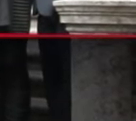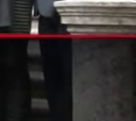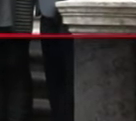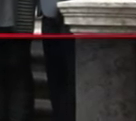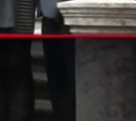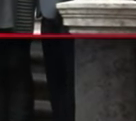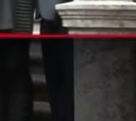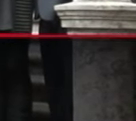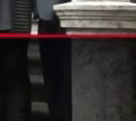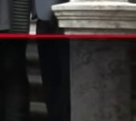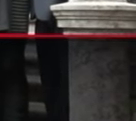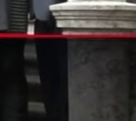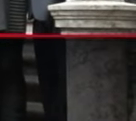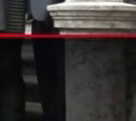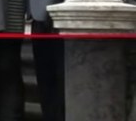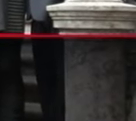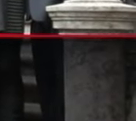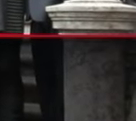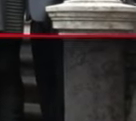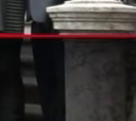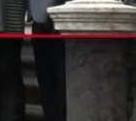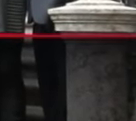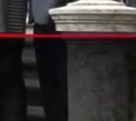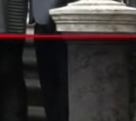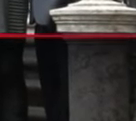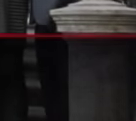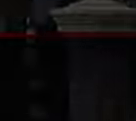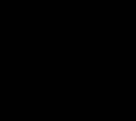Atletiken lehenengo taldeak arrakasta izatea egun dituen lehiaketa guztietan.